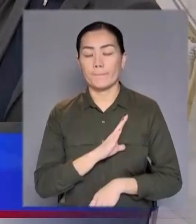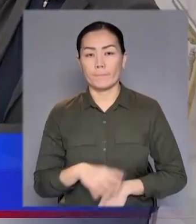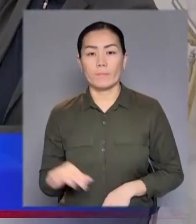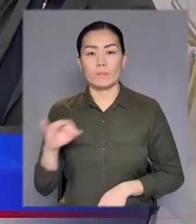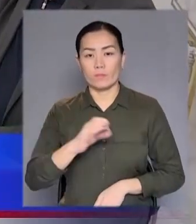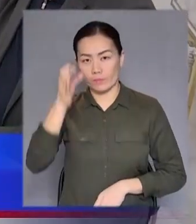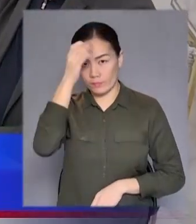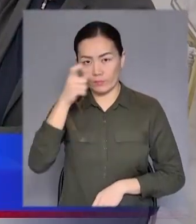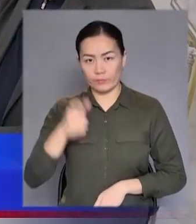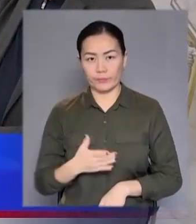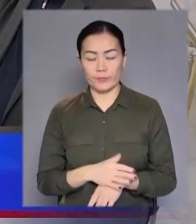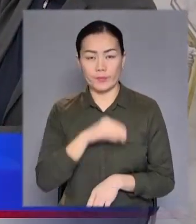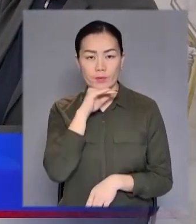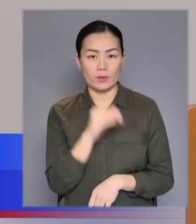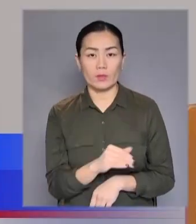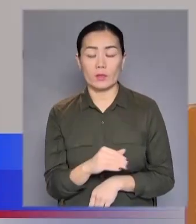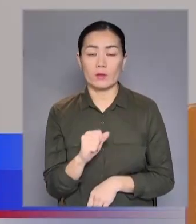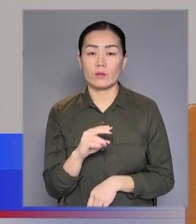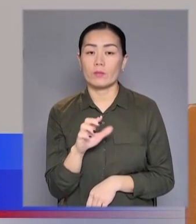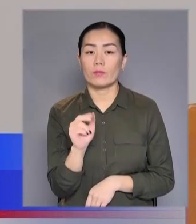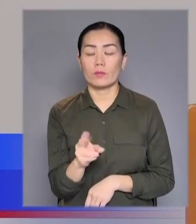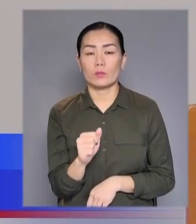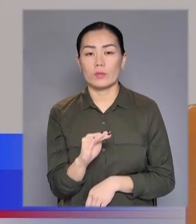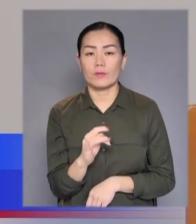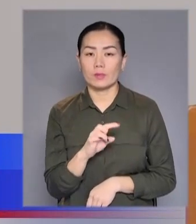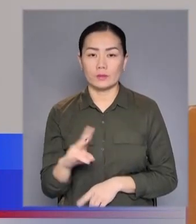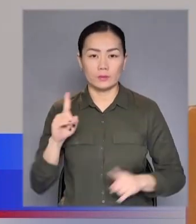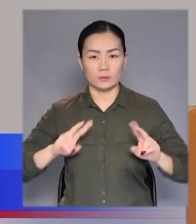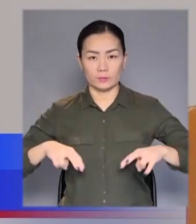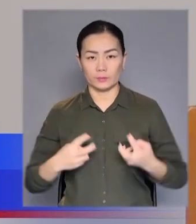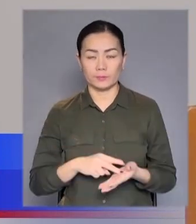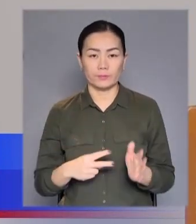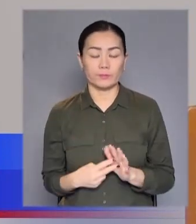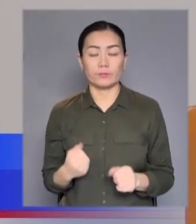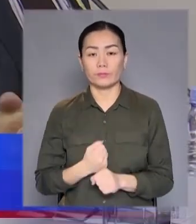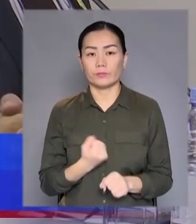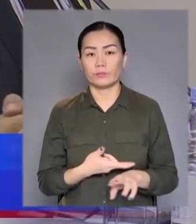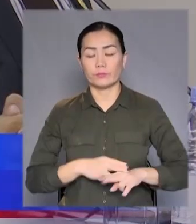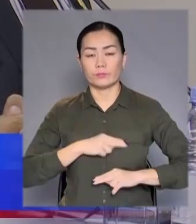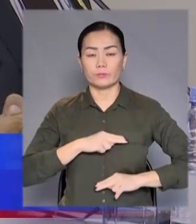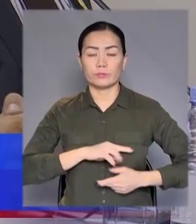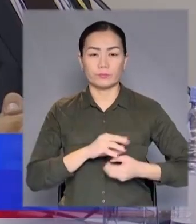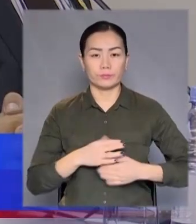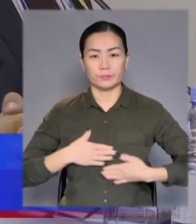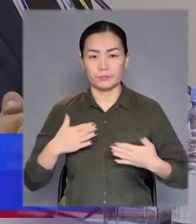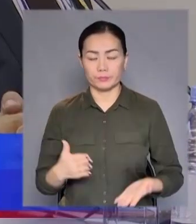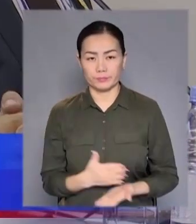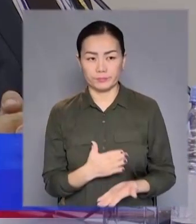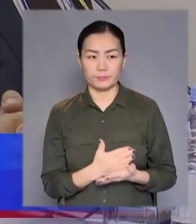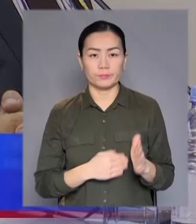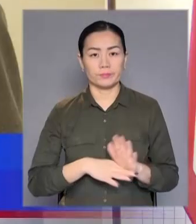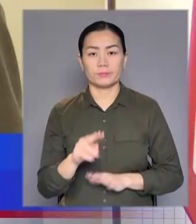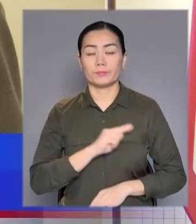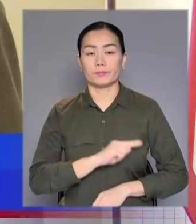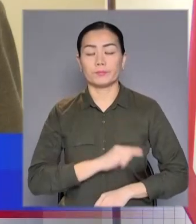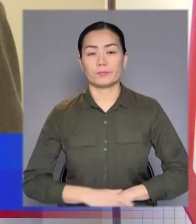Тарих ғылымдарының кандидаты профессор Жеңісбек Мұстафин ғылыми кеңес барысында жоба авторларына осы еңбектері үшін алғысын білдіріп, оң бағасын